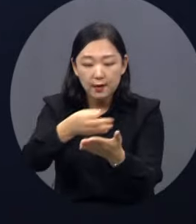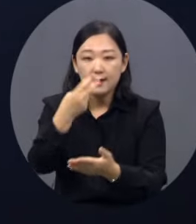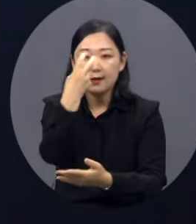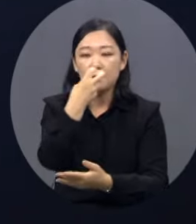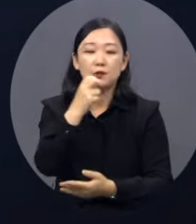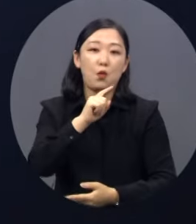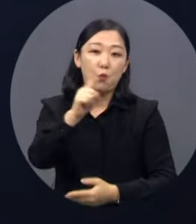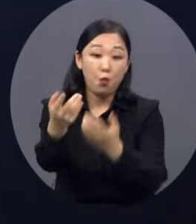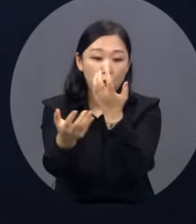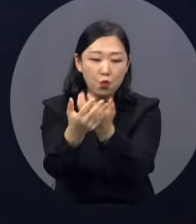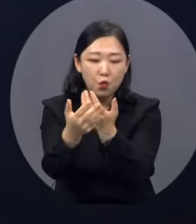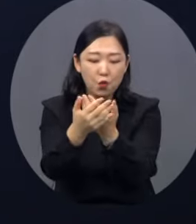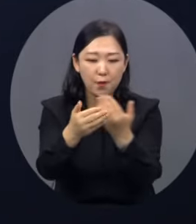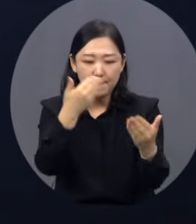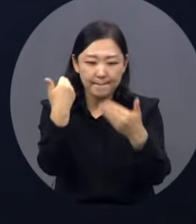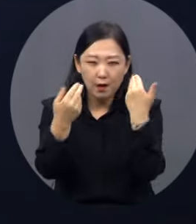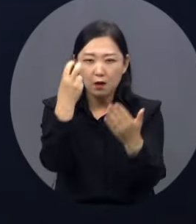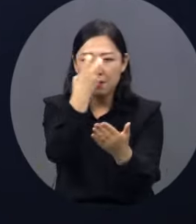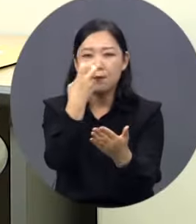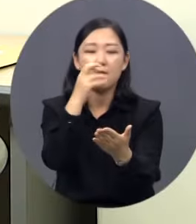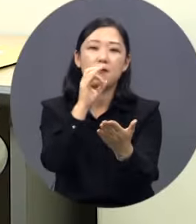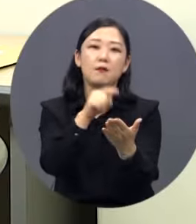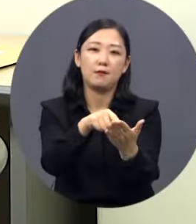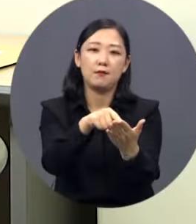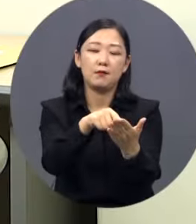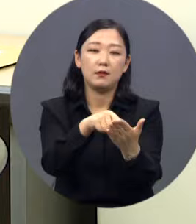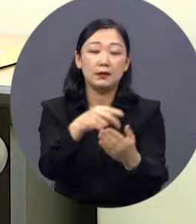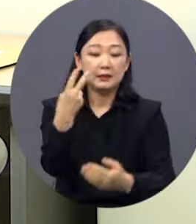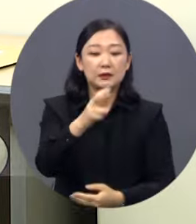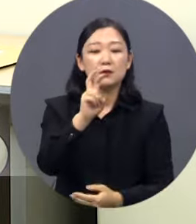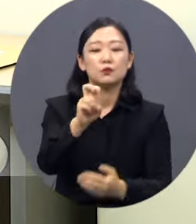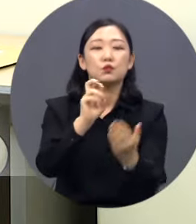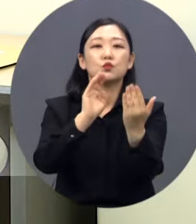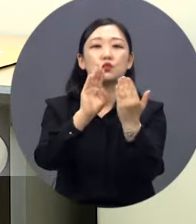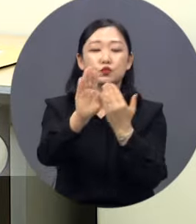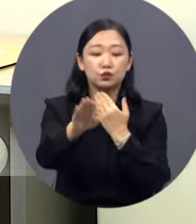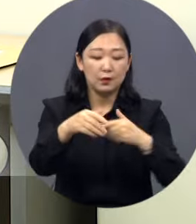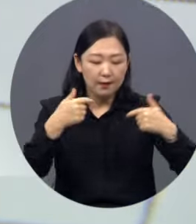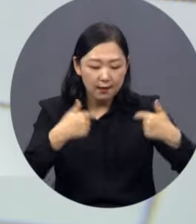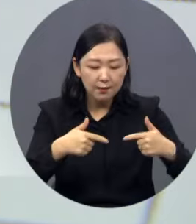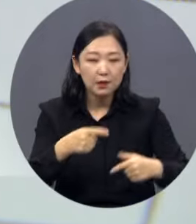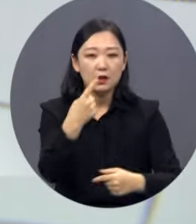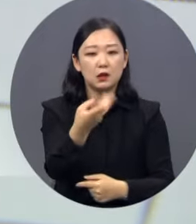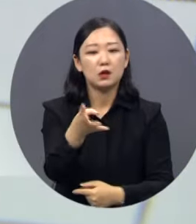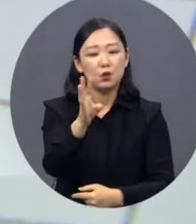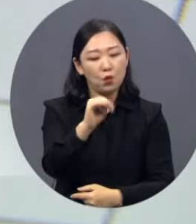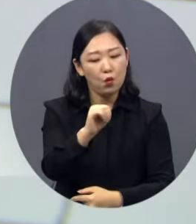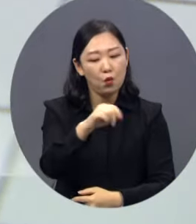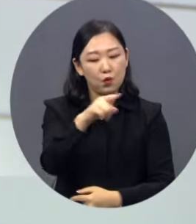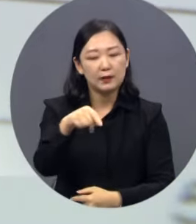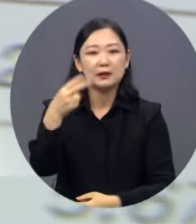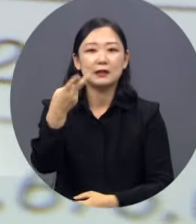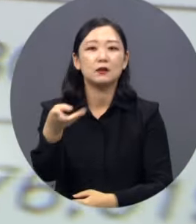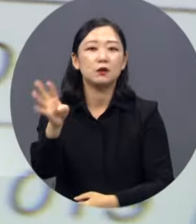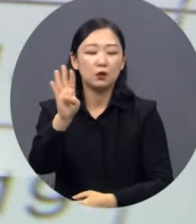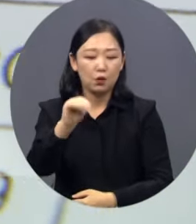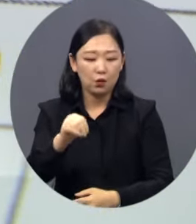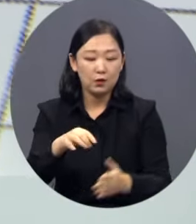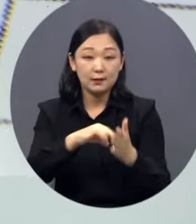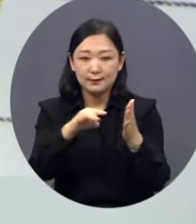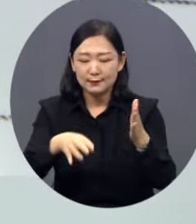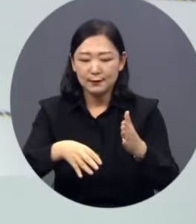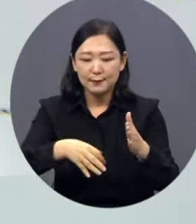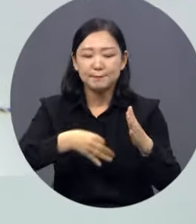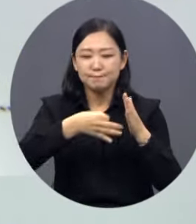보고서를 살펴봤습니다 2020년 이후 해마다 1억 원에서 2억 원 안팎의 세금을